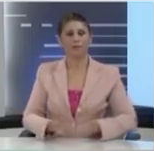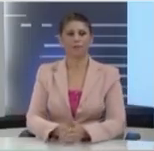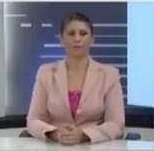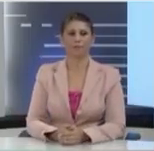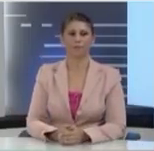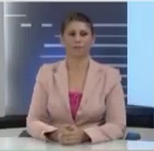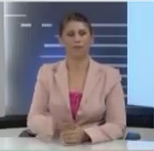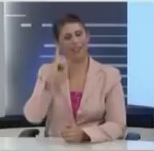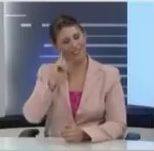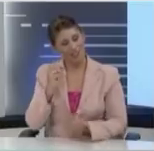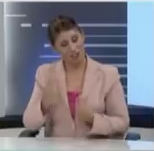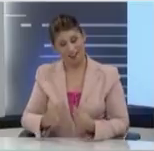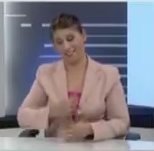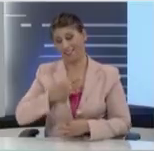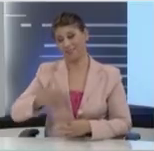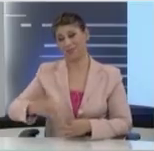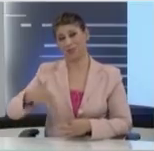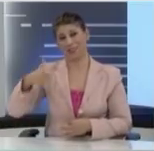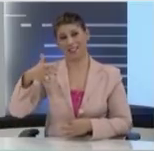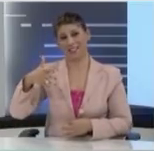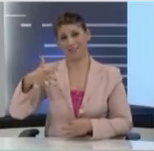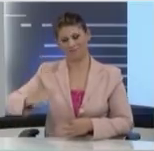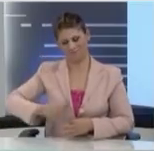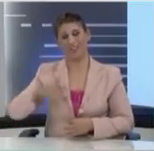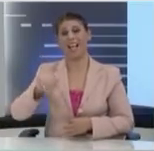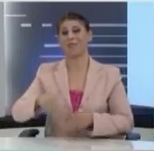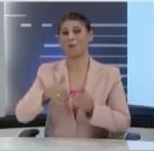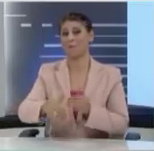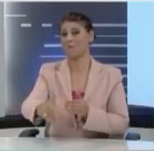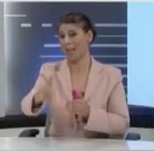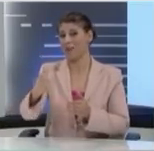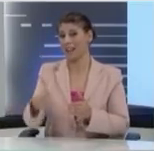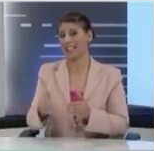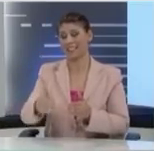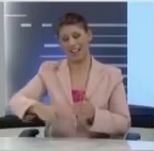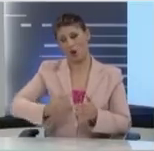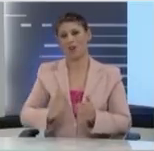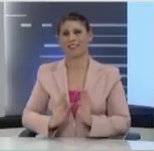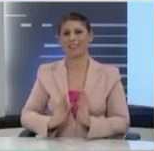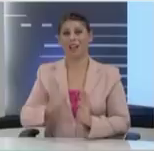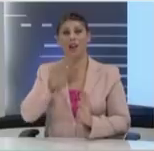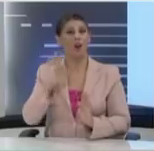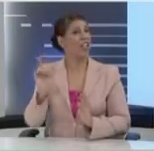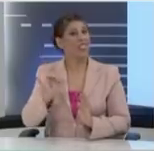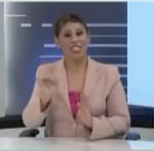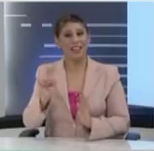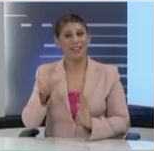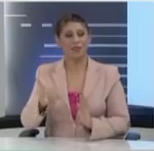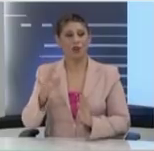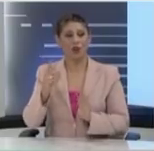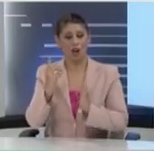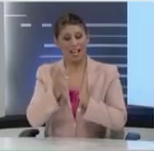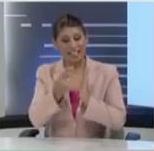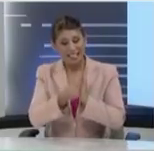Ξέρω καλά, κύριε Μητσοτάκη, ότι σας ενοχλεί μια τέτοια προοπτική. Γιατί δεν αποτελεί